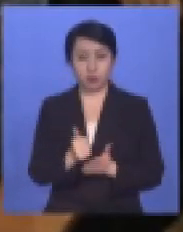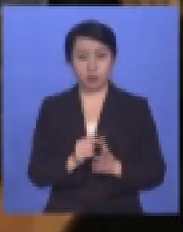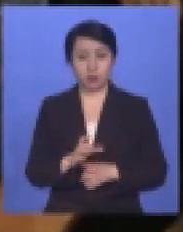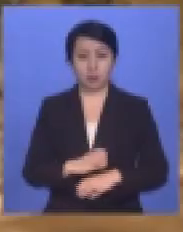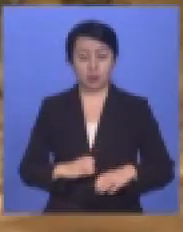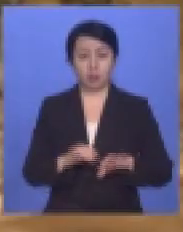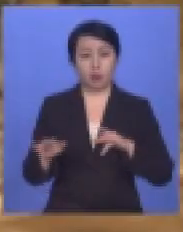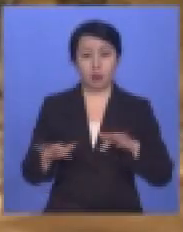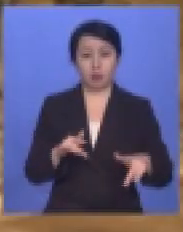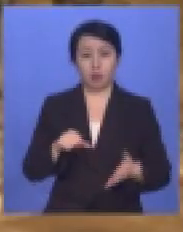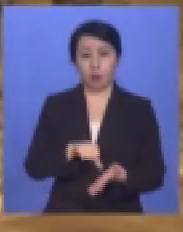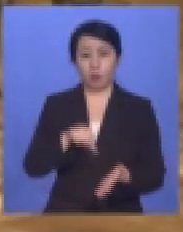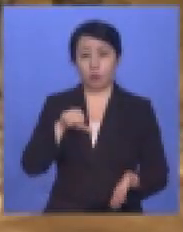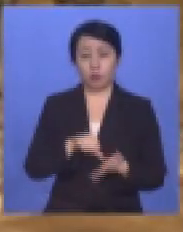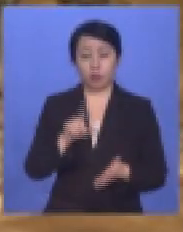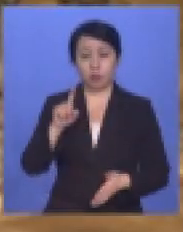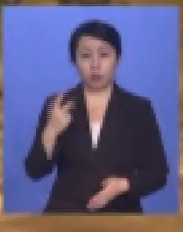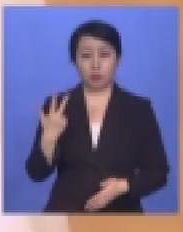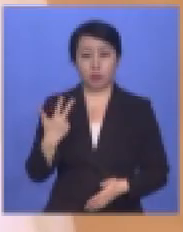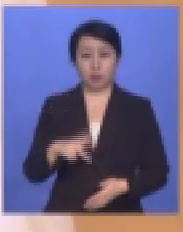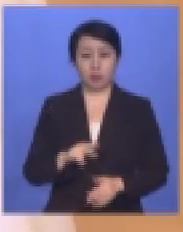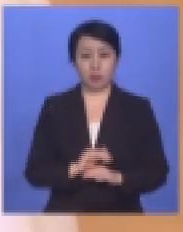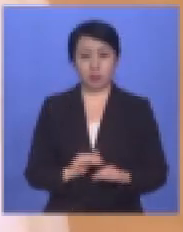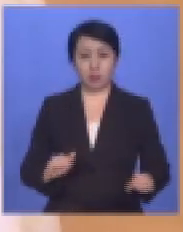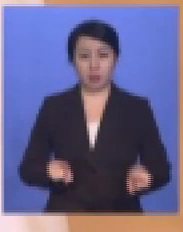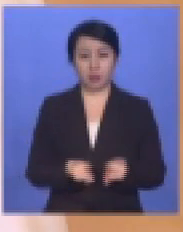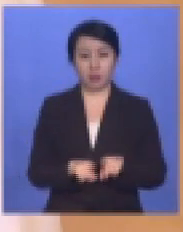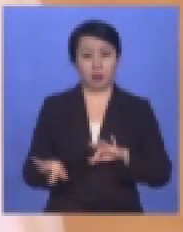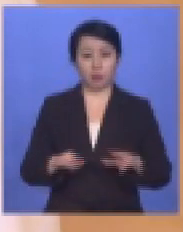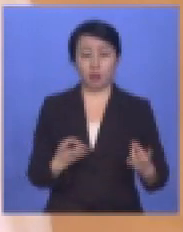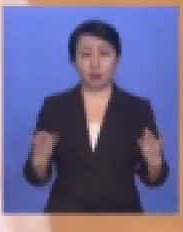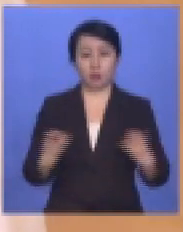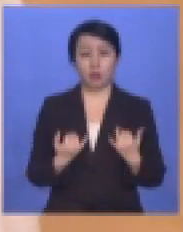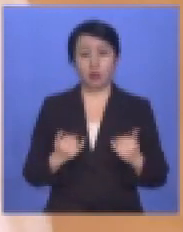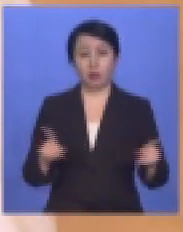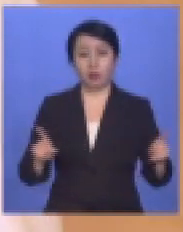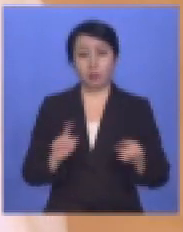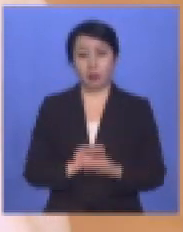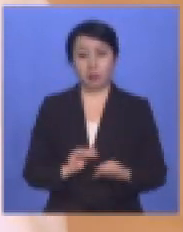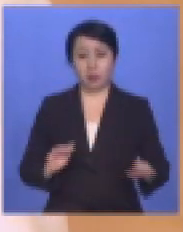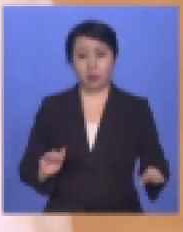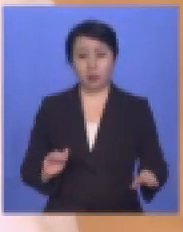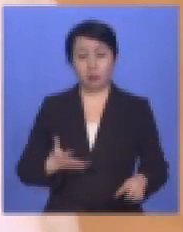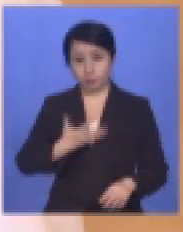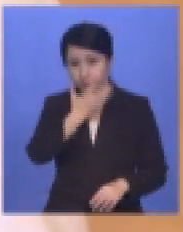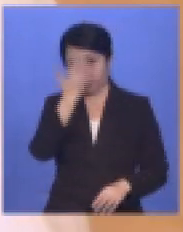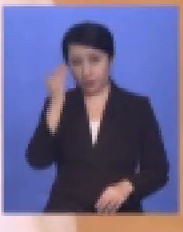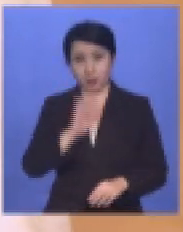центр. Мероприятие принимает участие 130 детей. Такие мероприятия нужны для того, чтобы дети, они не